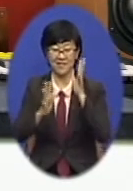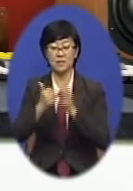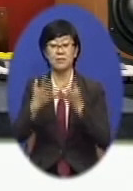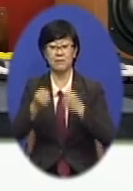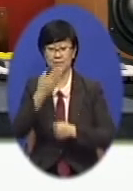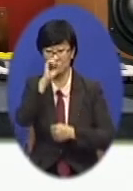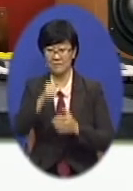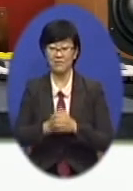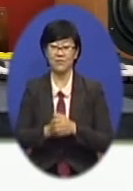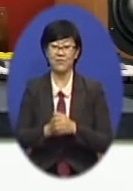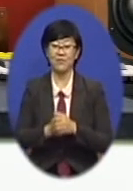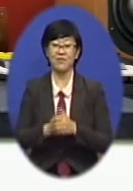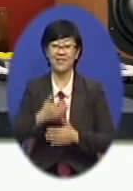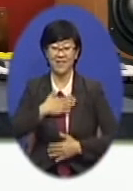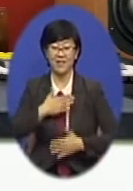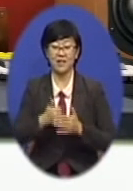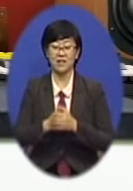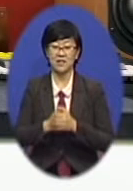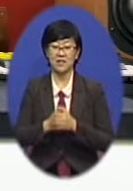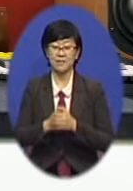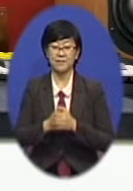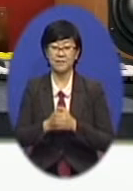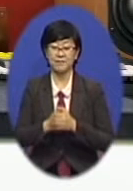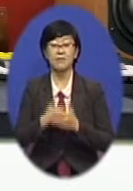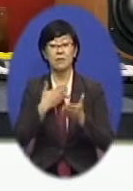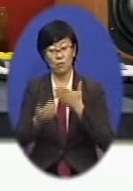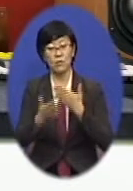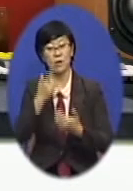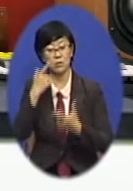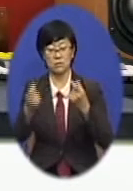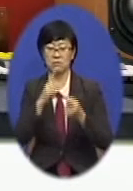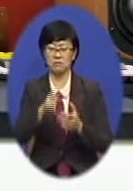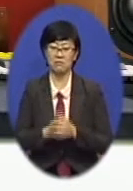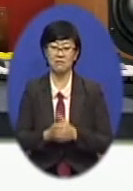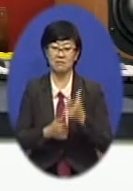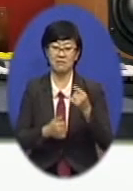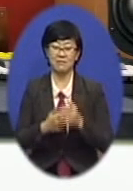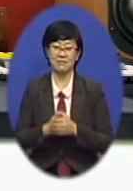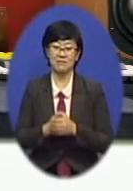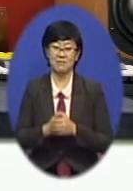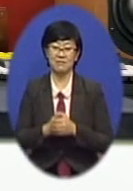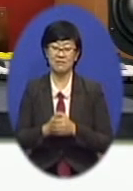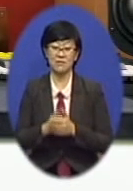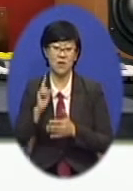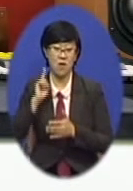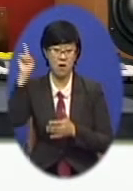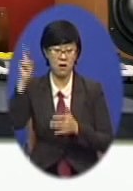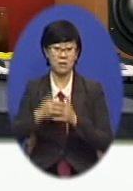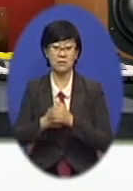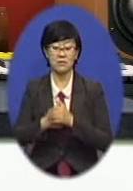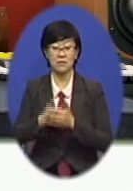돼요. 저도 경험 이래 해보니까 그런 것 같아요. 매달맹 혈압도